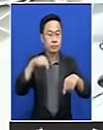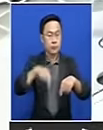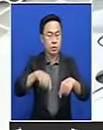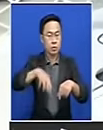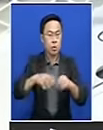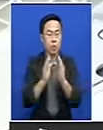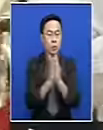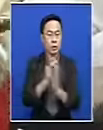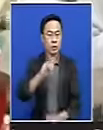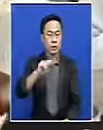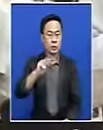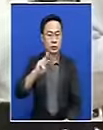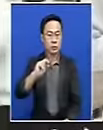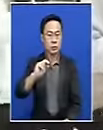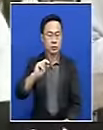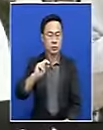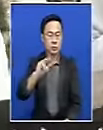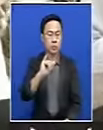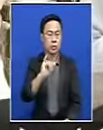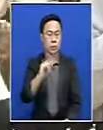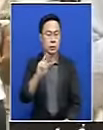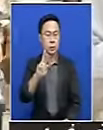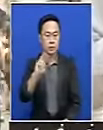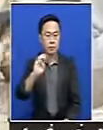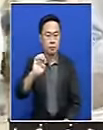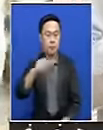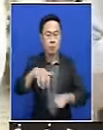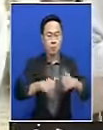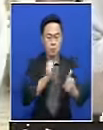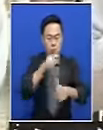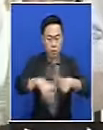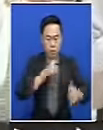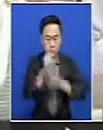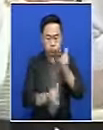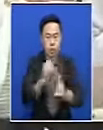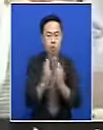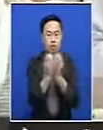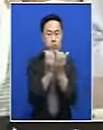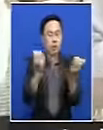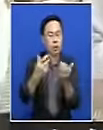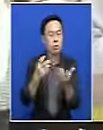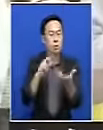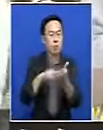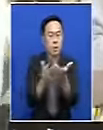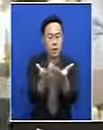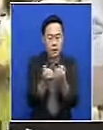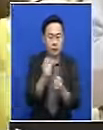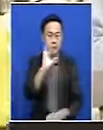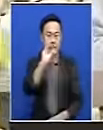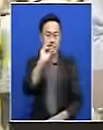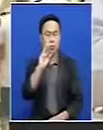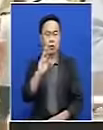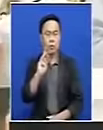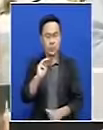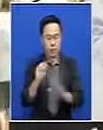ไตรมิตรวิทยารามวันนี้นะครับเริ่มเนืองแน่นไปด้วยผู้คนที่มาเข้าร่วมพิธีส่วนนพเคราะห์รับการเคลื่อนของดาวมฤตยูโดยมีบุคค